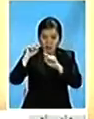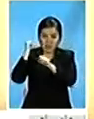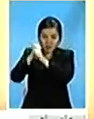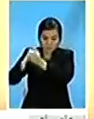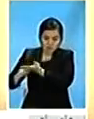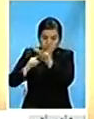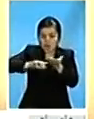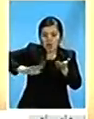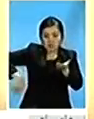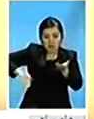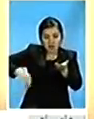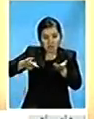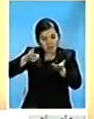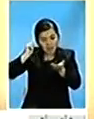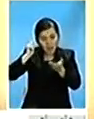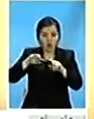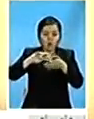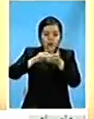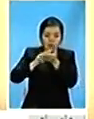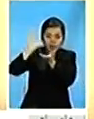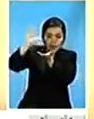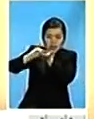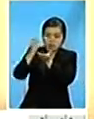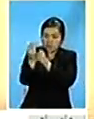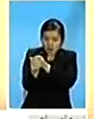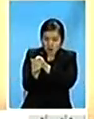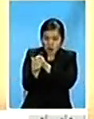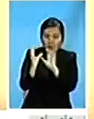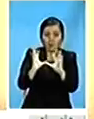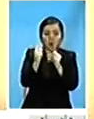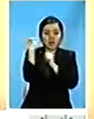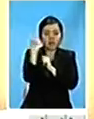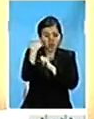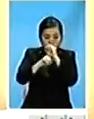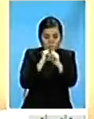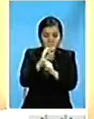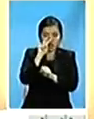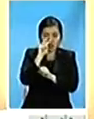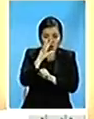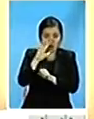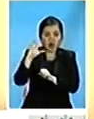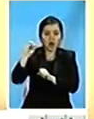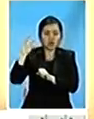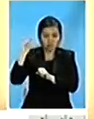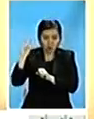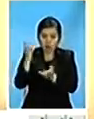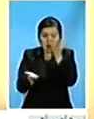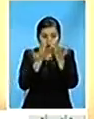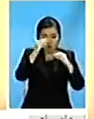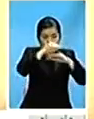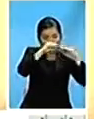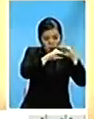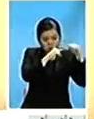ไม่สามารถใช้จ่ายได้ทันในปีงบประมาณพ.ศ. 2556หรือรายการผูกพันงบประมาณ